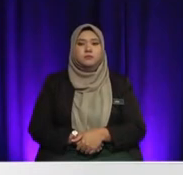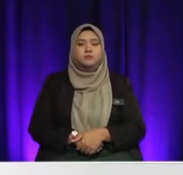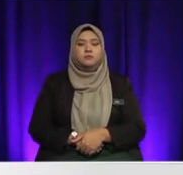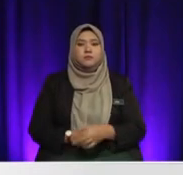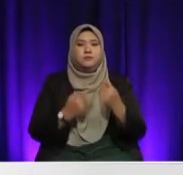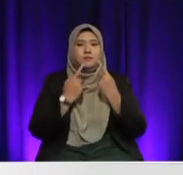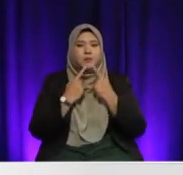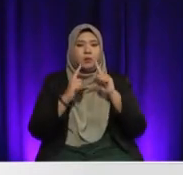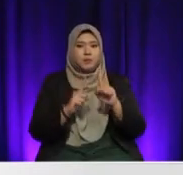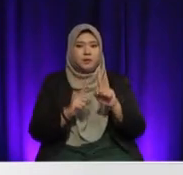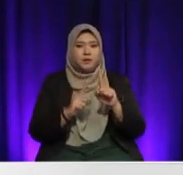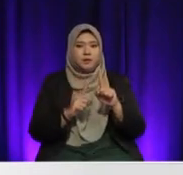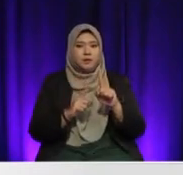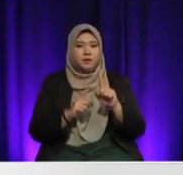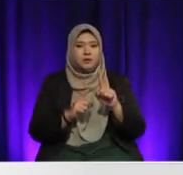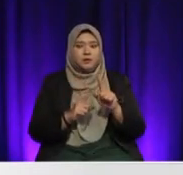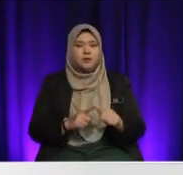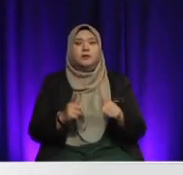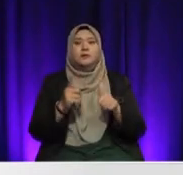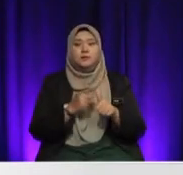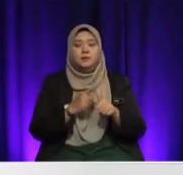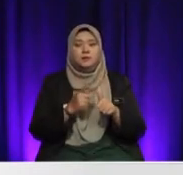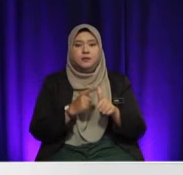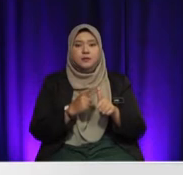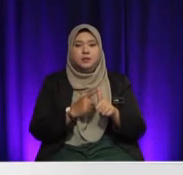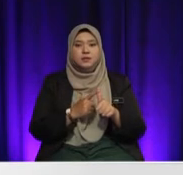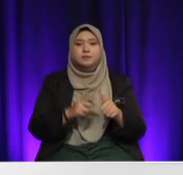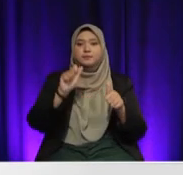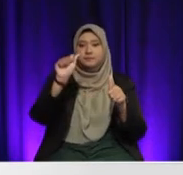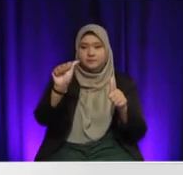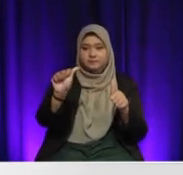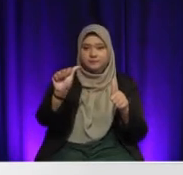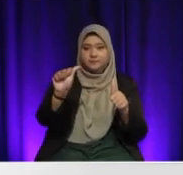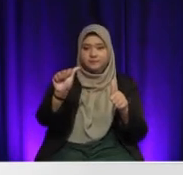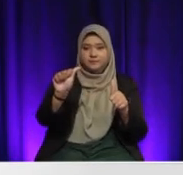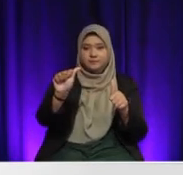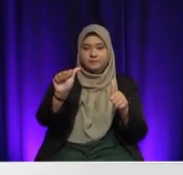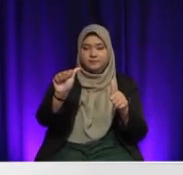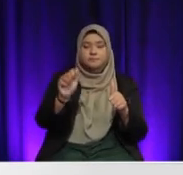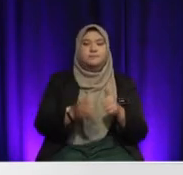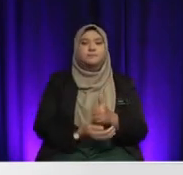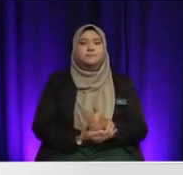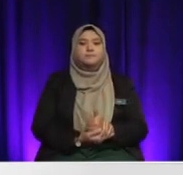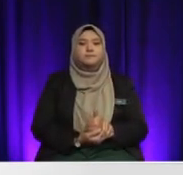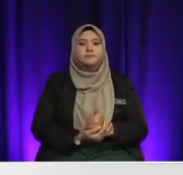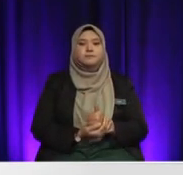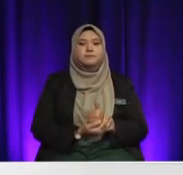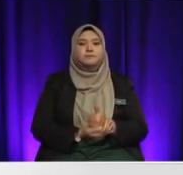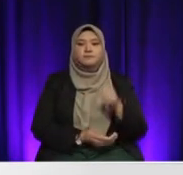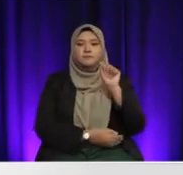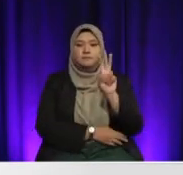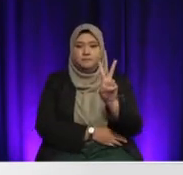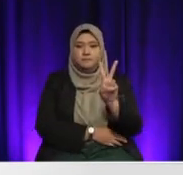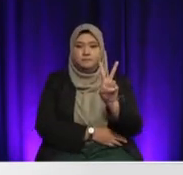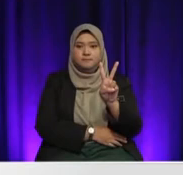E. Betul ke? Kisar daging menggunakan mincer. Okey. Betul? Betul. Langkah dua,